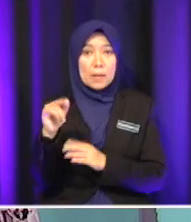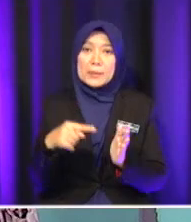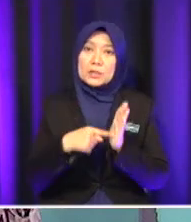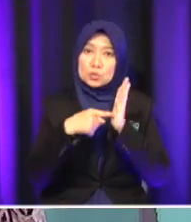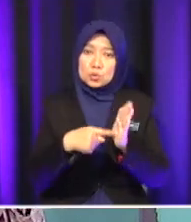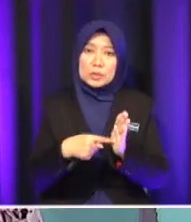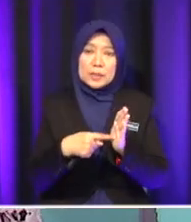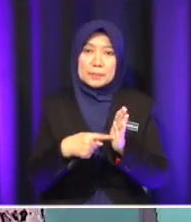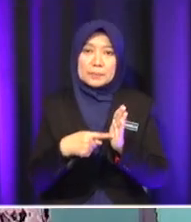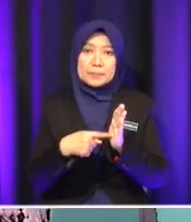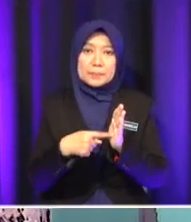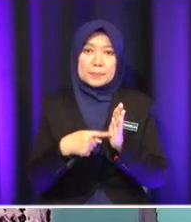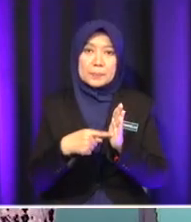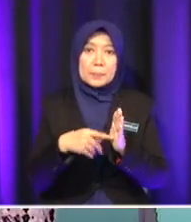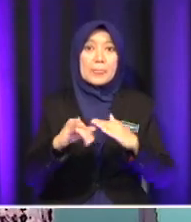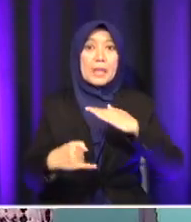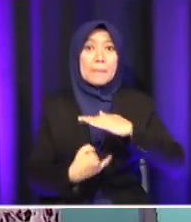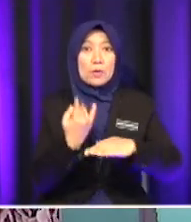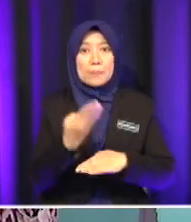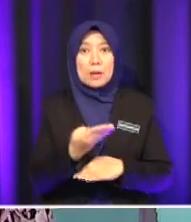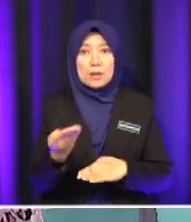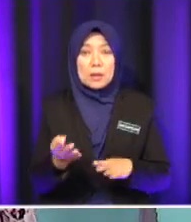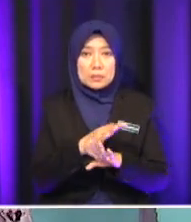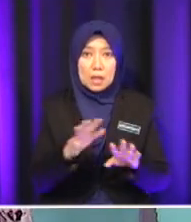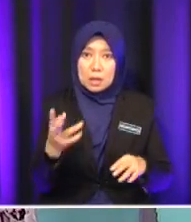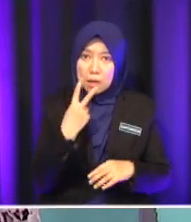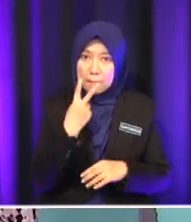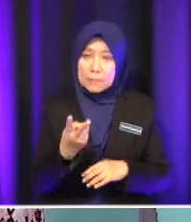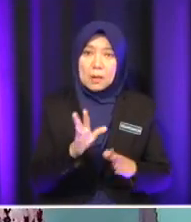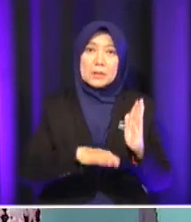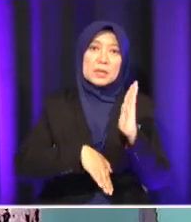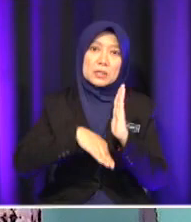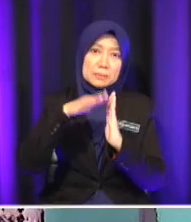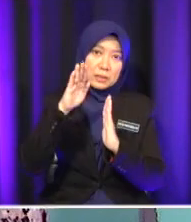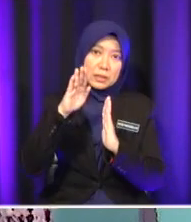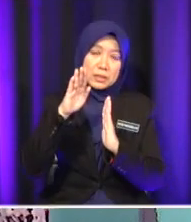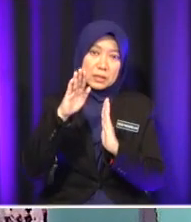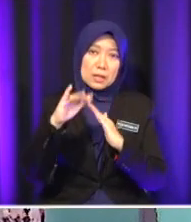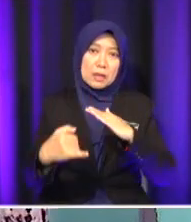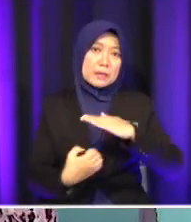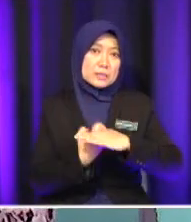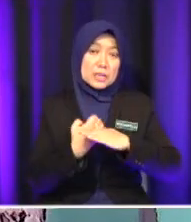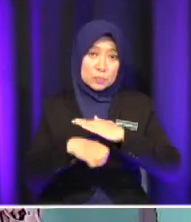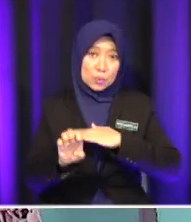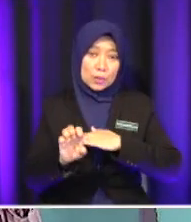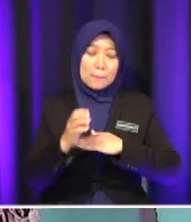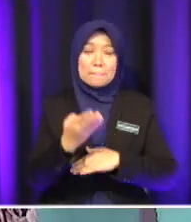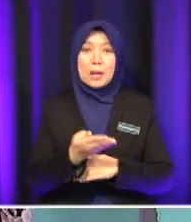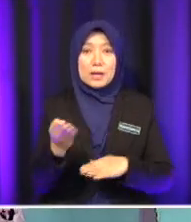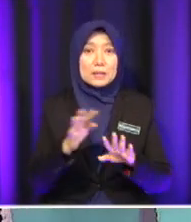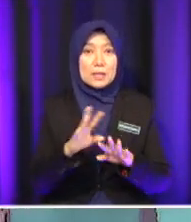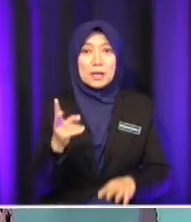bahwa import barang tak nampak melebihi ekspor barang tak